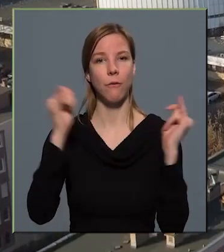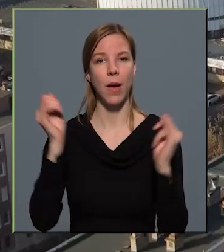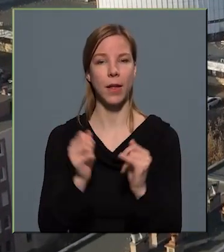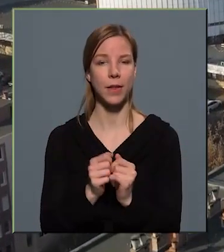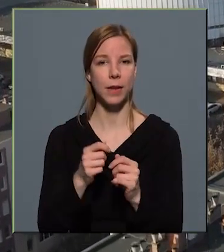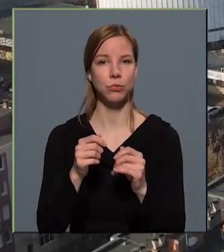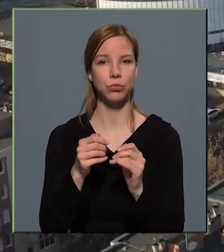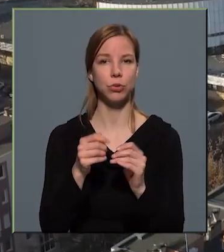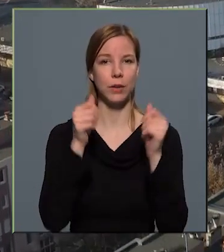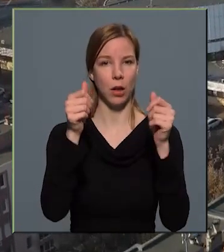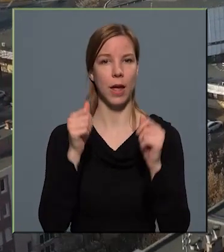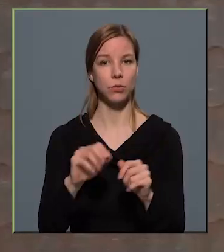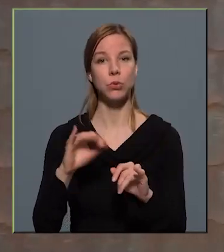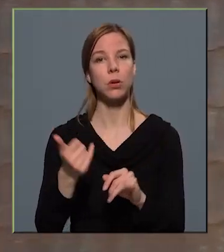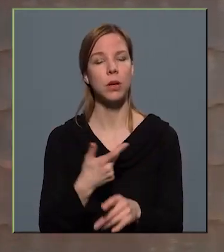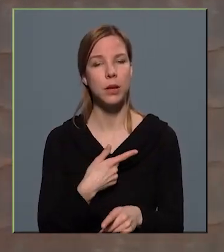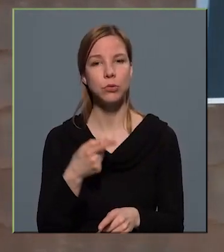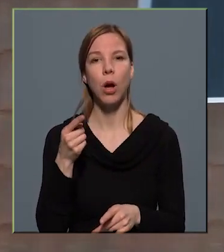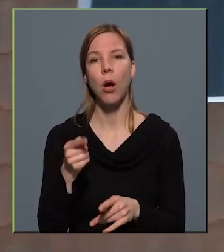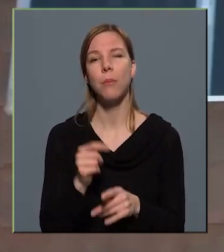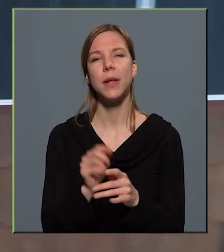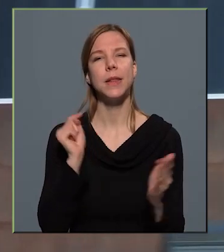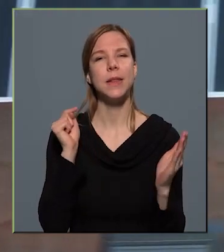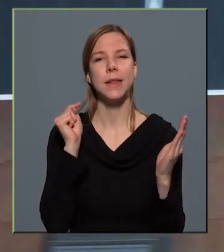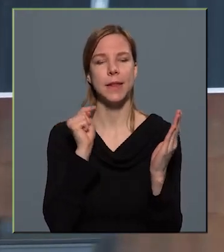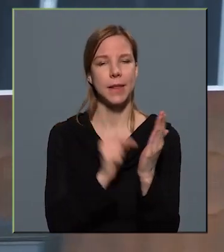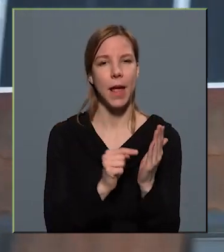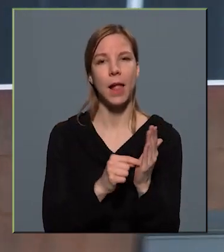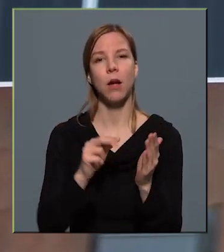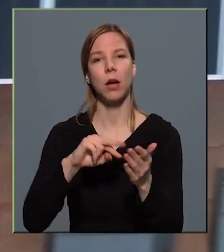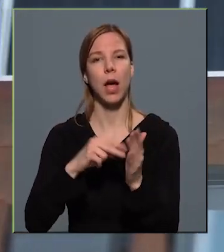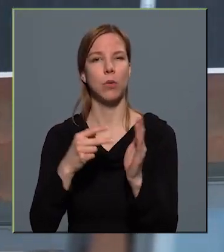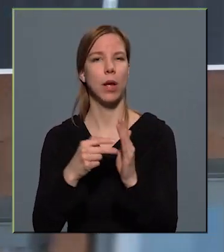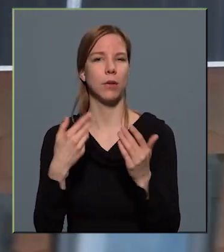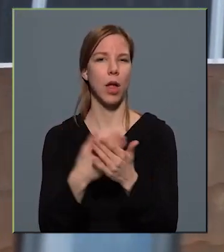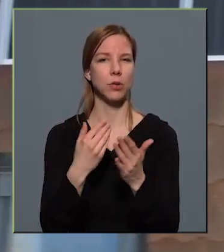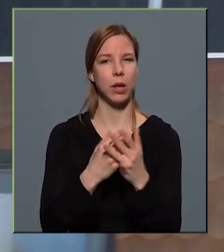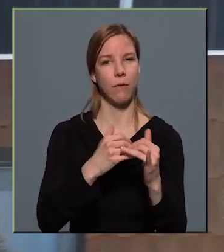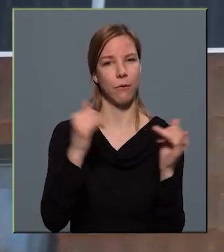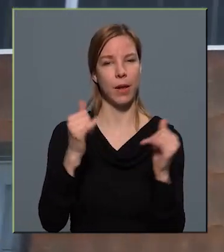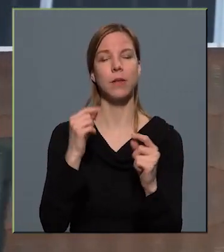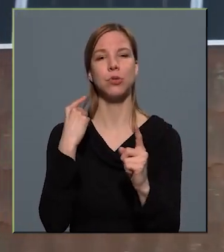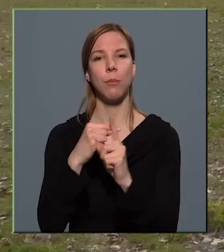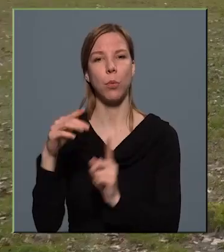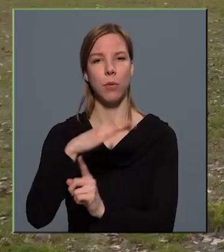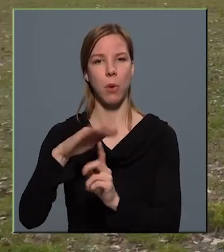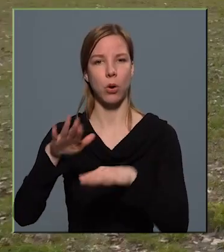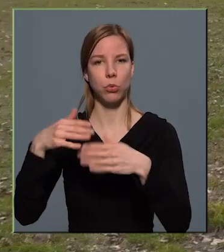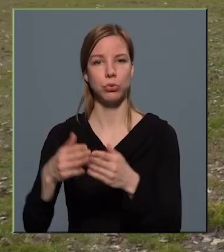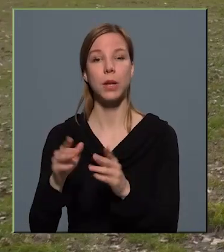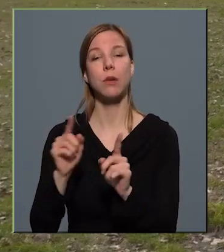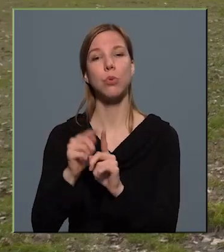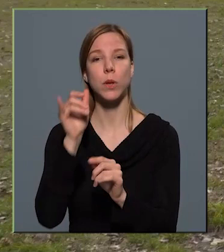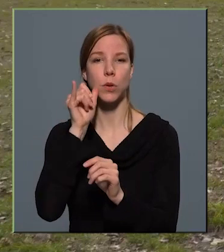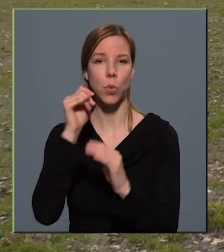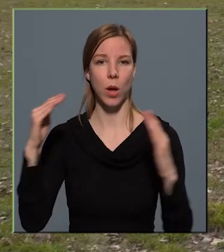is, melynek célja a kerület gazdaságának fejlesztése. Ezek mellett parkosítással és zöldtetők építésével hozzájárul